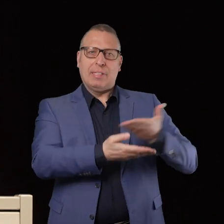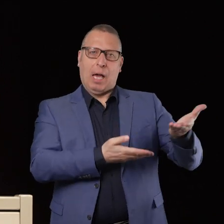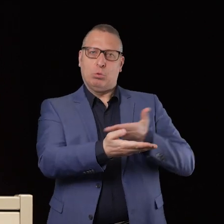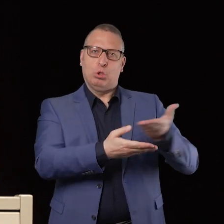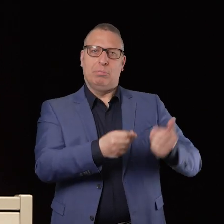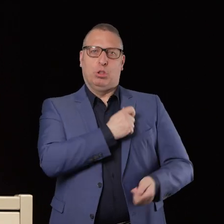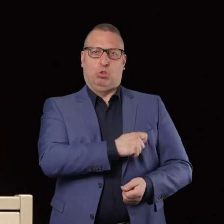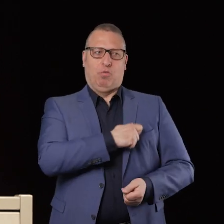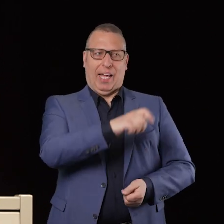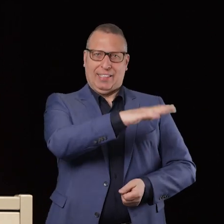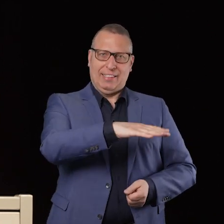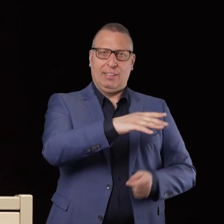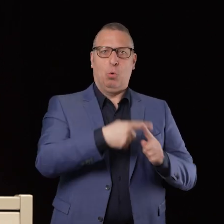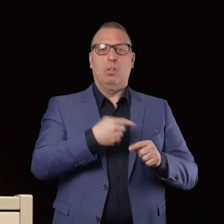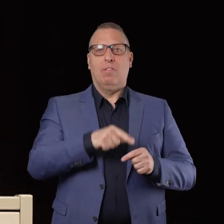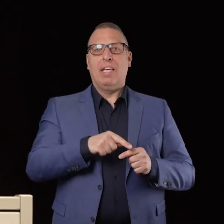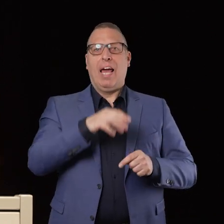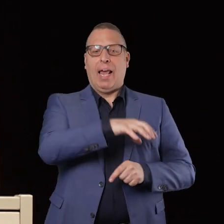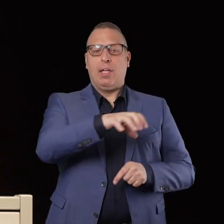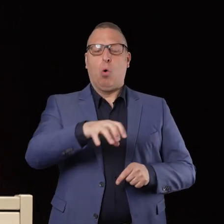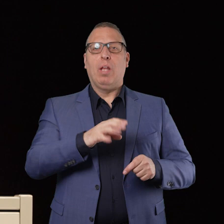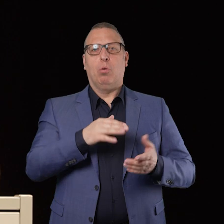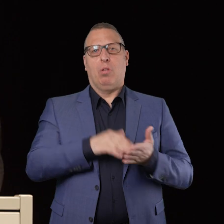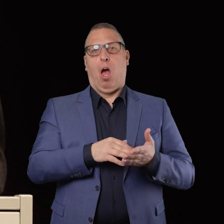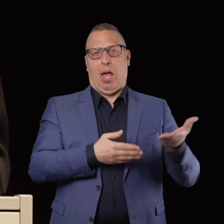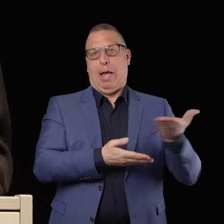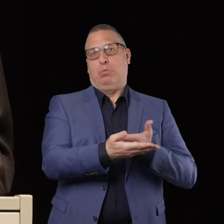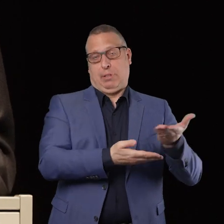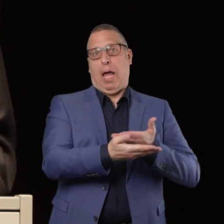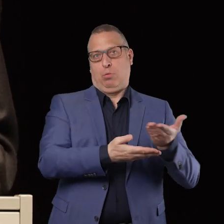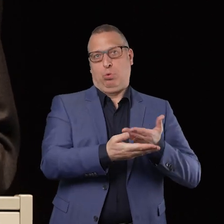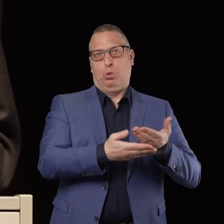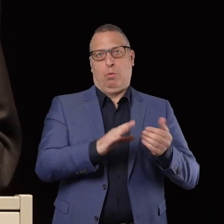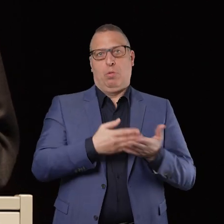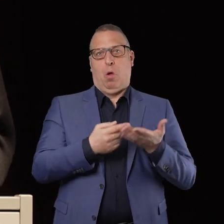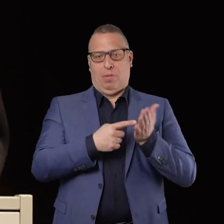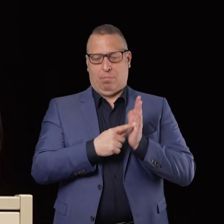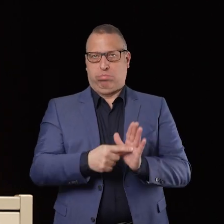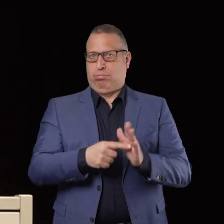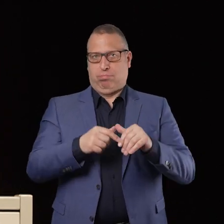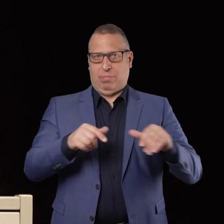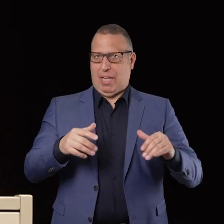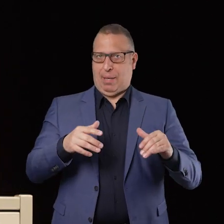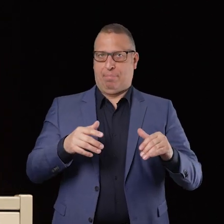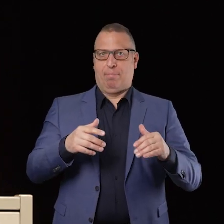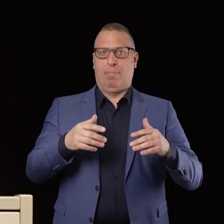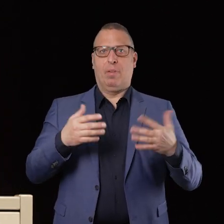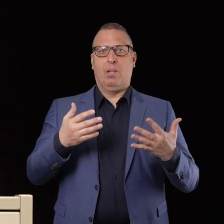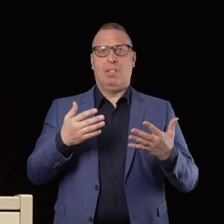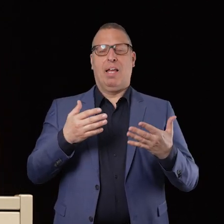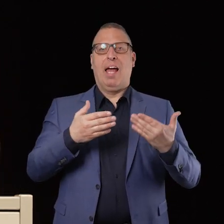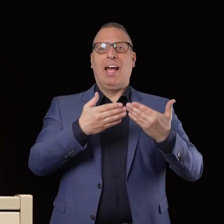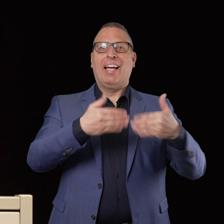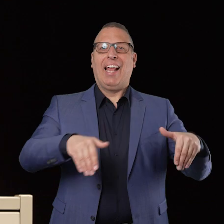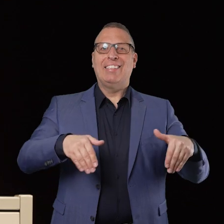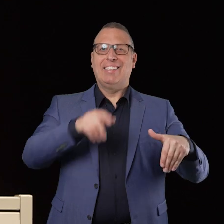mit der Schweiz und insbesondere der Region steht. Dies zeigt sich unter anderem daran, dass